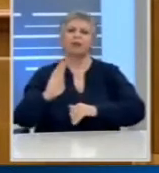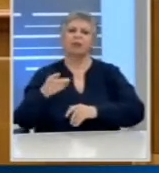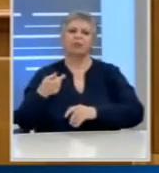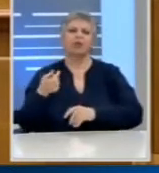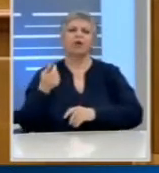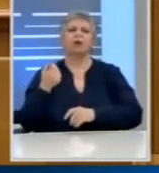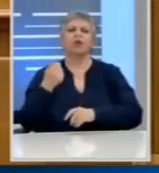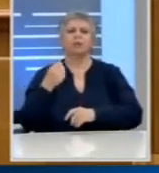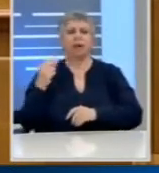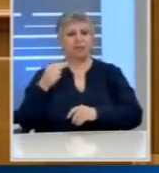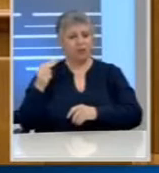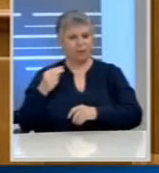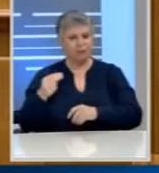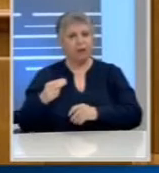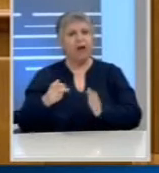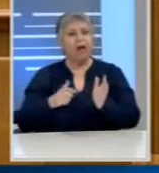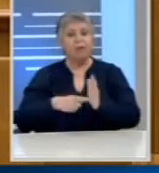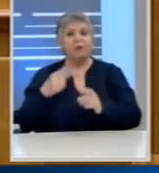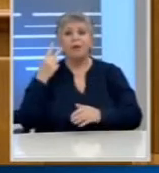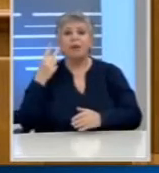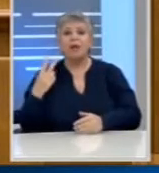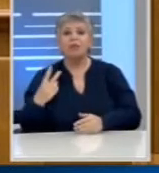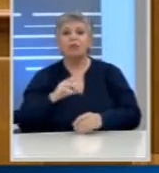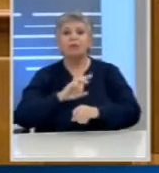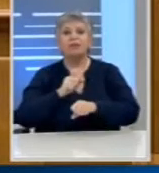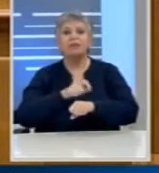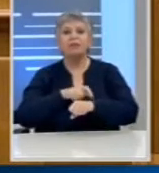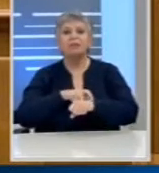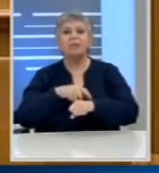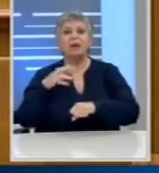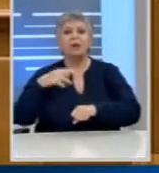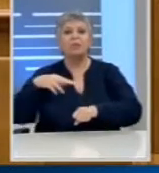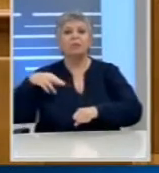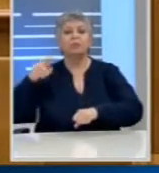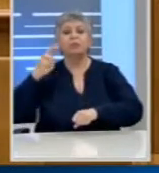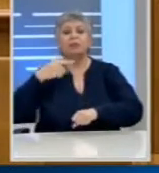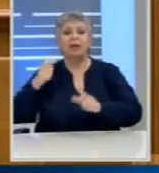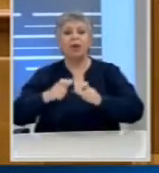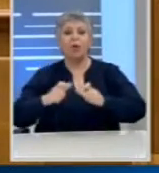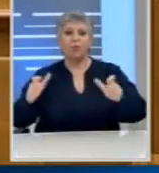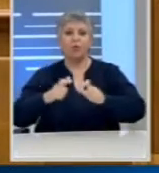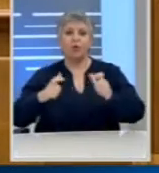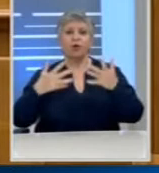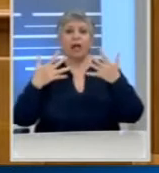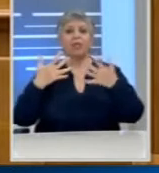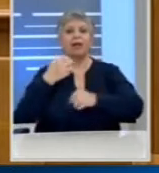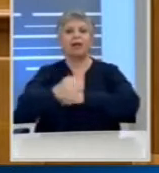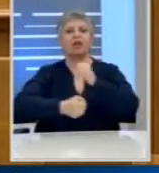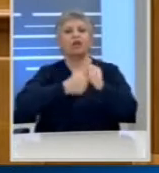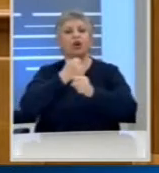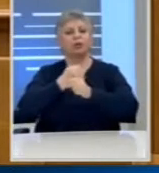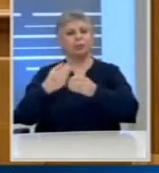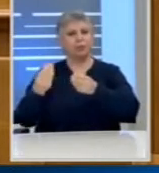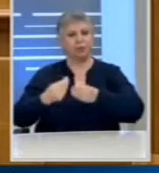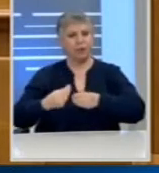πού έφτασε σήμερα και πριν από λίγο το επιτόκιο των δεκαετών ομολόγων των ελληνικών. Το